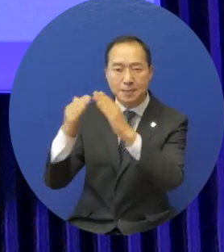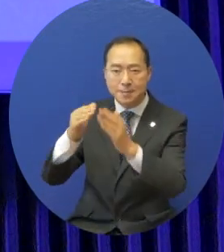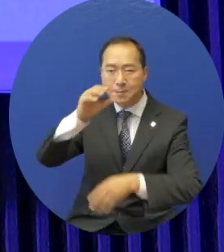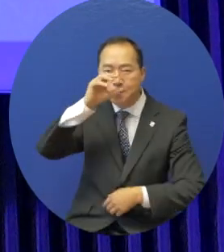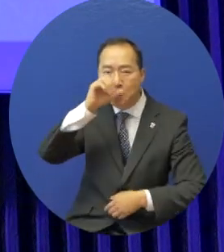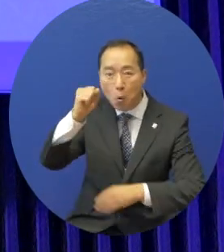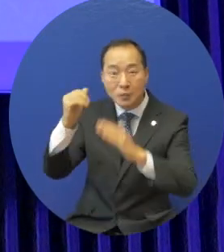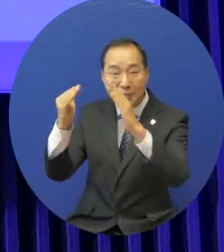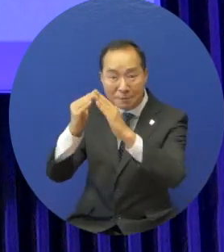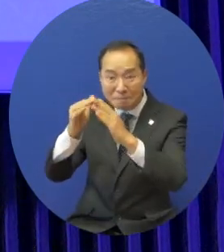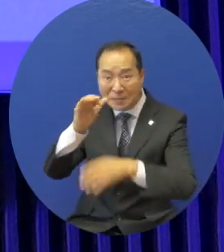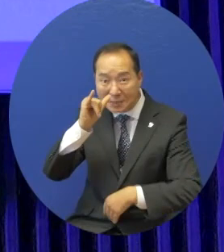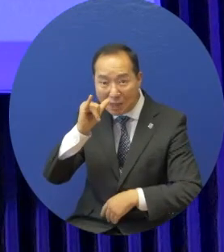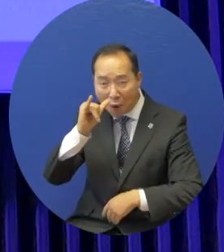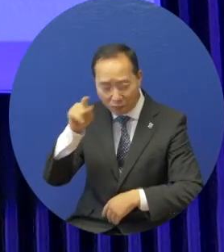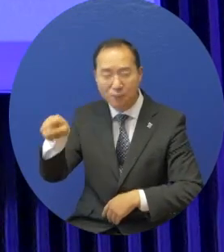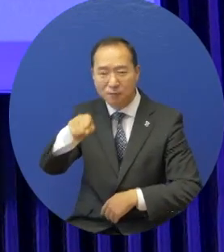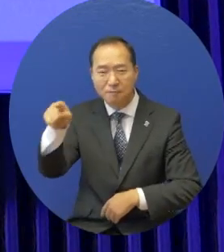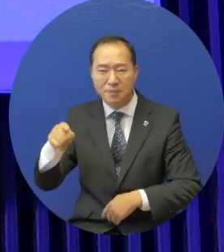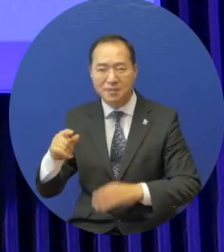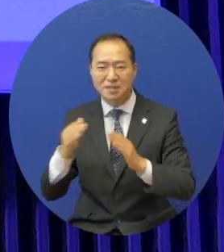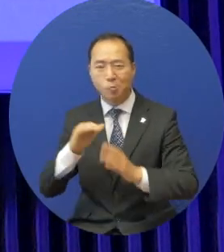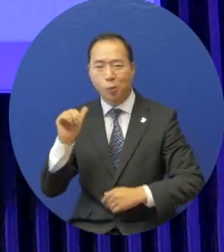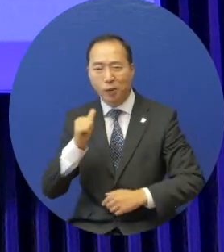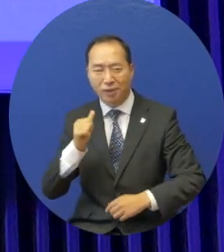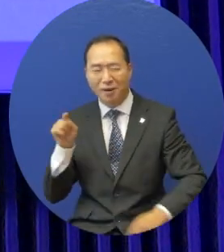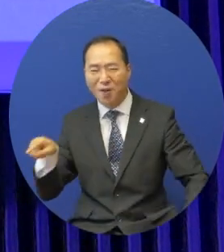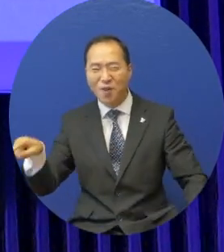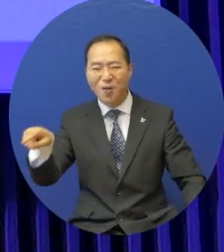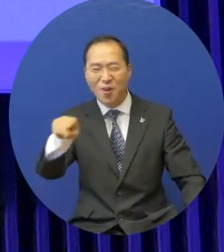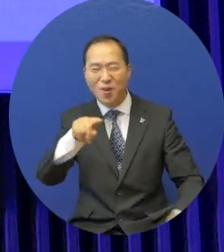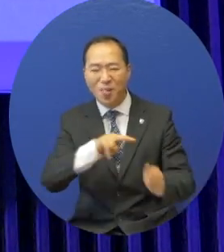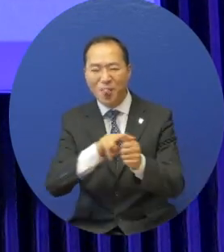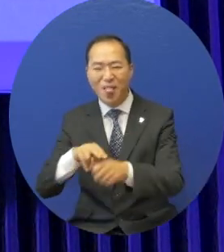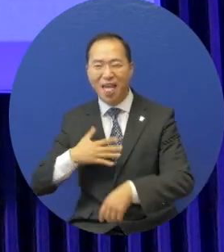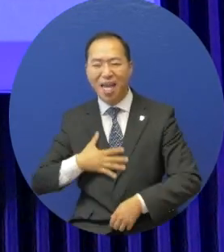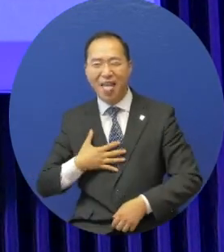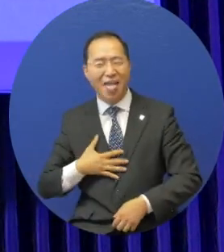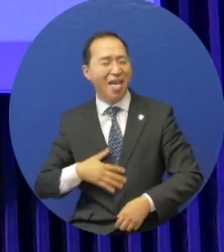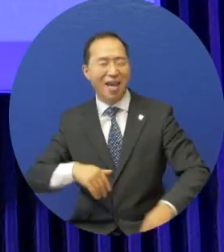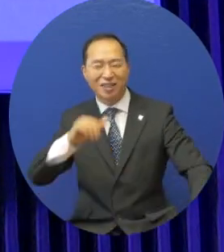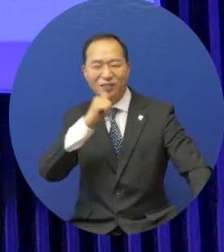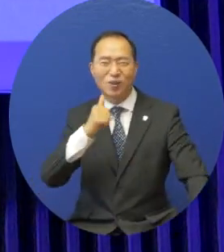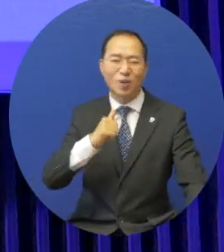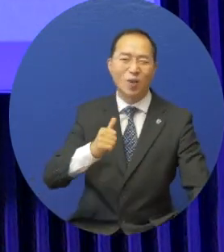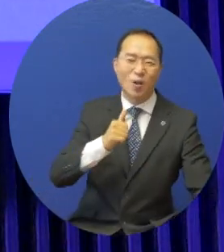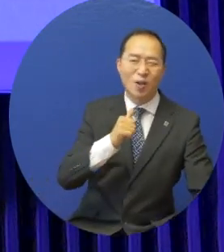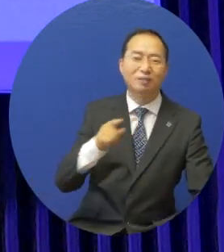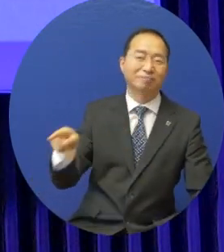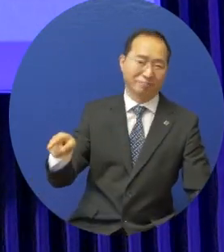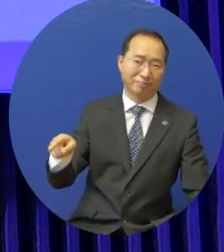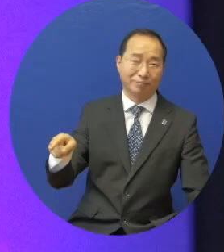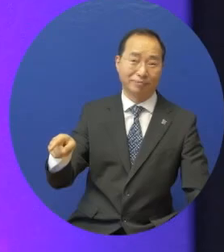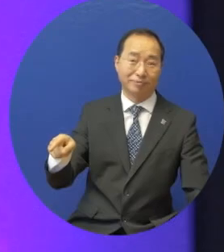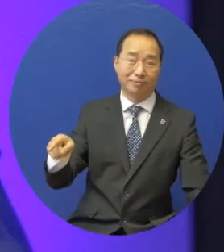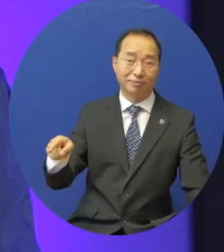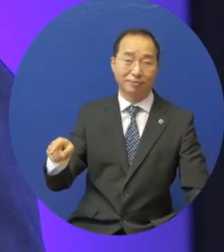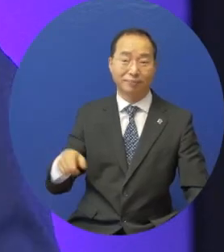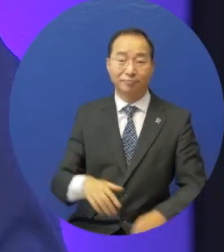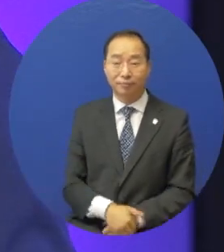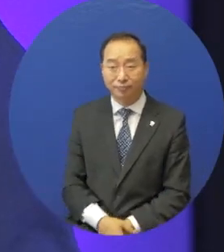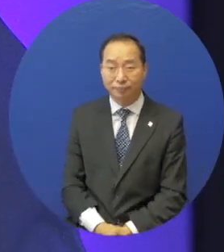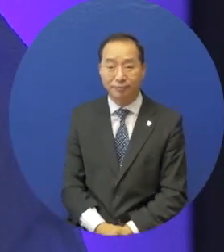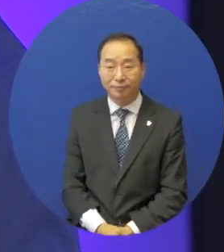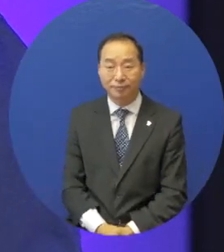굉장히 고가 주택, 굉장히 좋은 집 이런 것들을 중심으로 집주름들이 이게 거래 이제 중개를 했던 거죠.